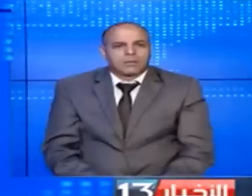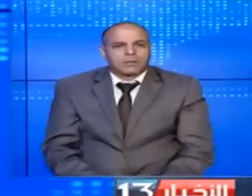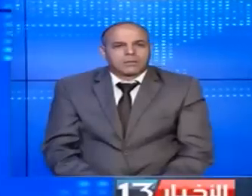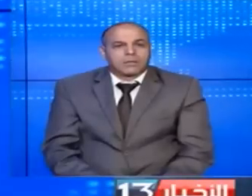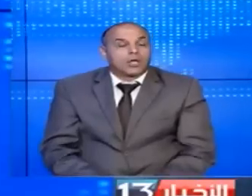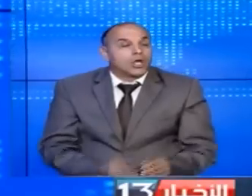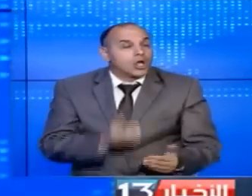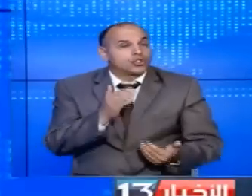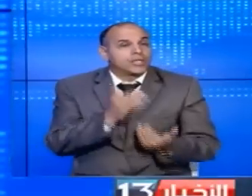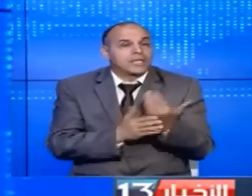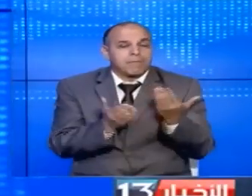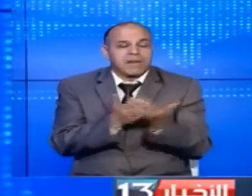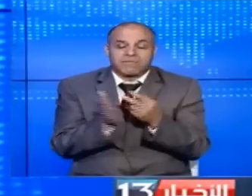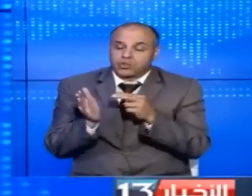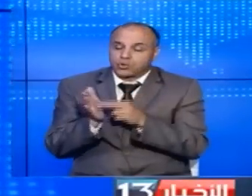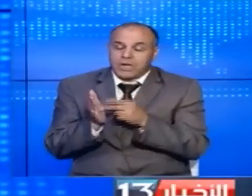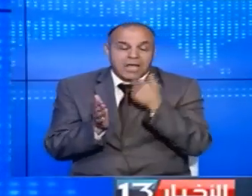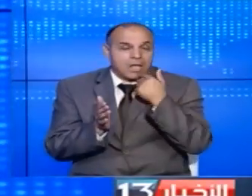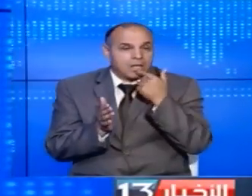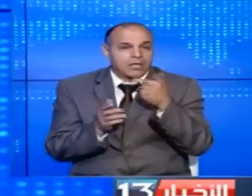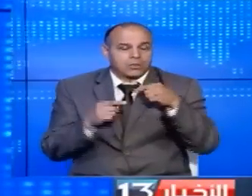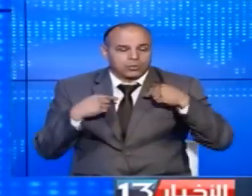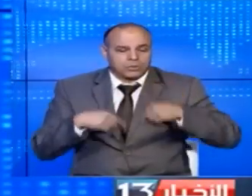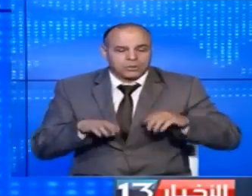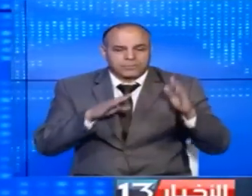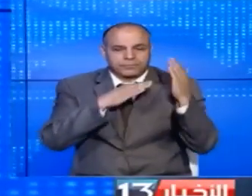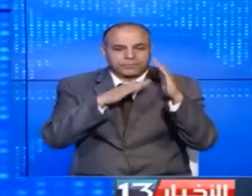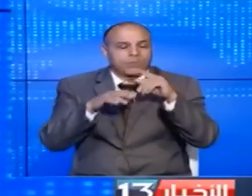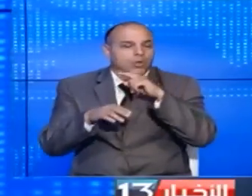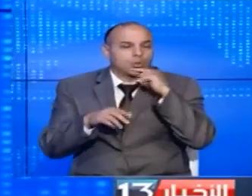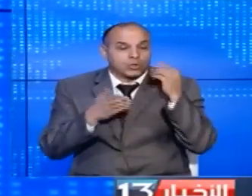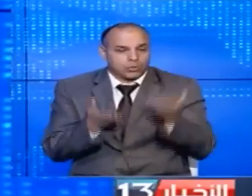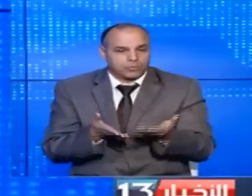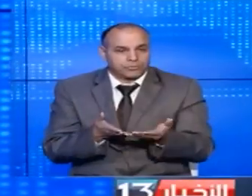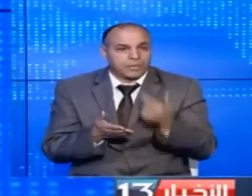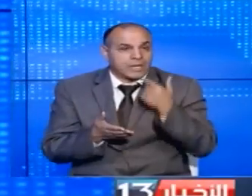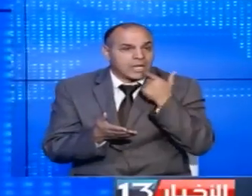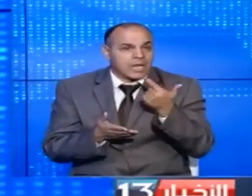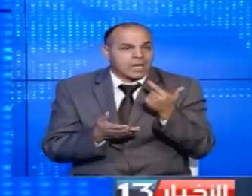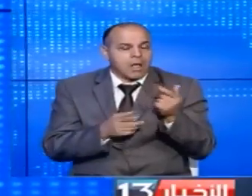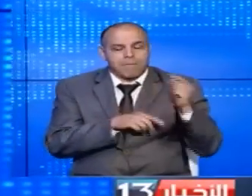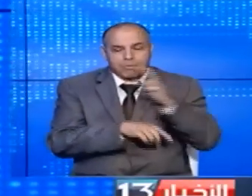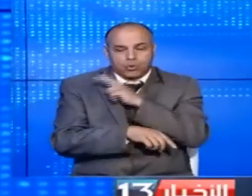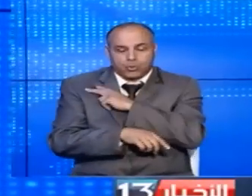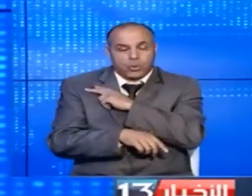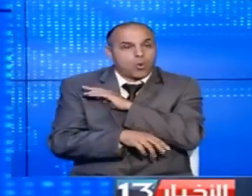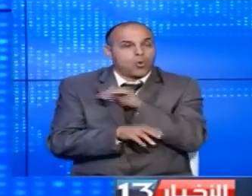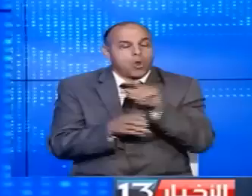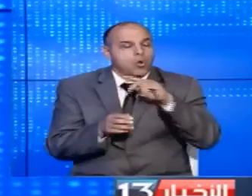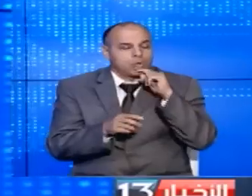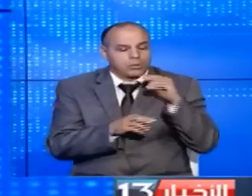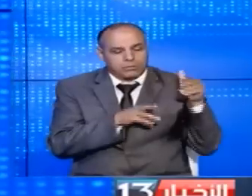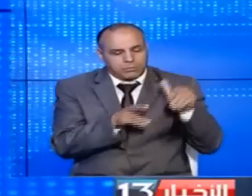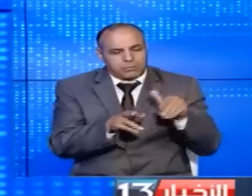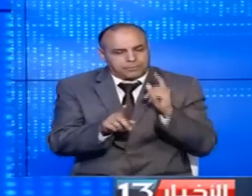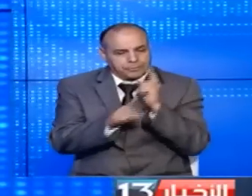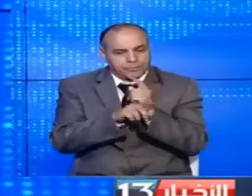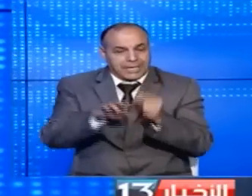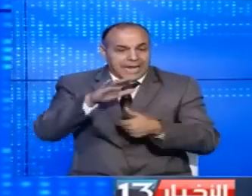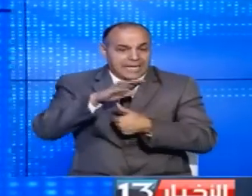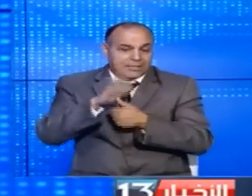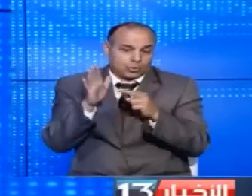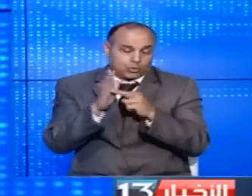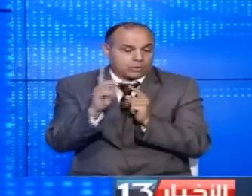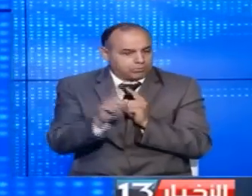في تطورات الملف السوري، قالت وزارة الخارجية الروسية اليوم إن وفداً من المسؤولين الروس التقى الرئيس السوري